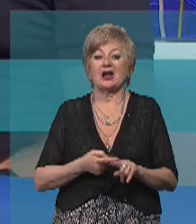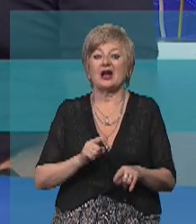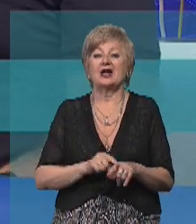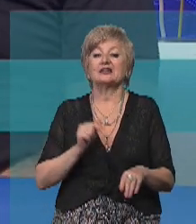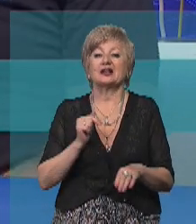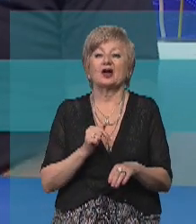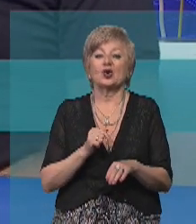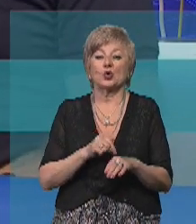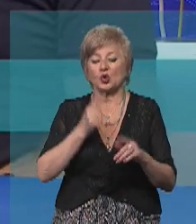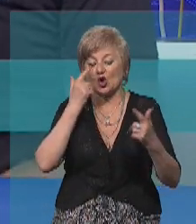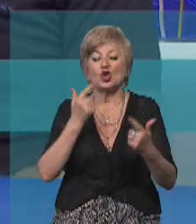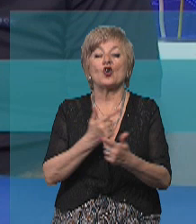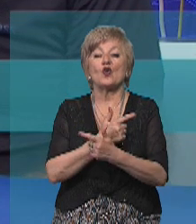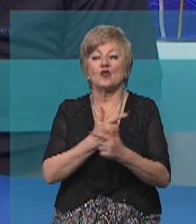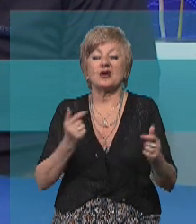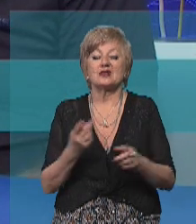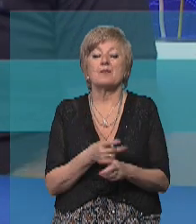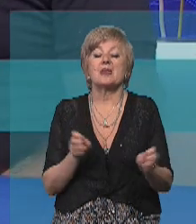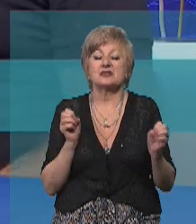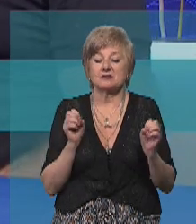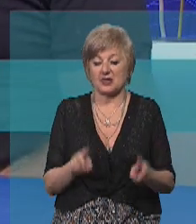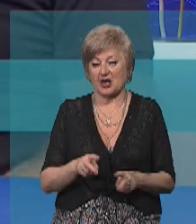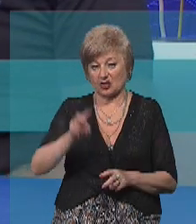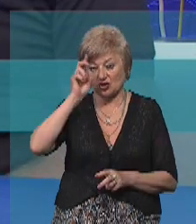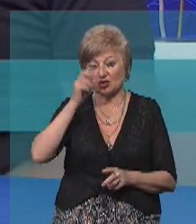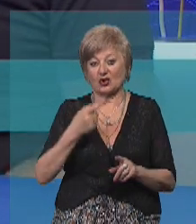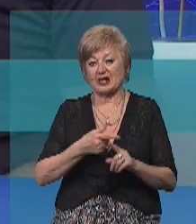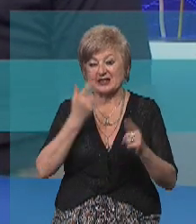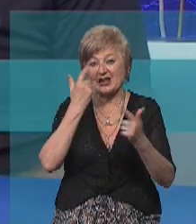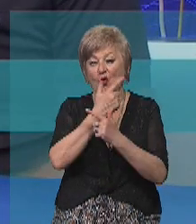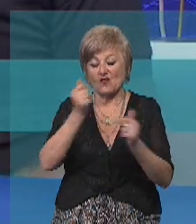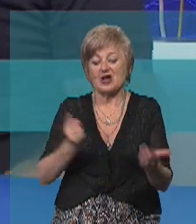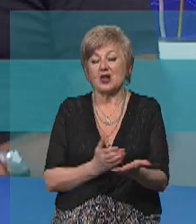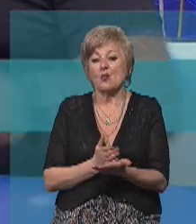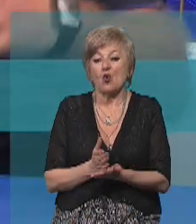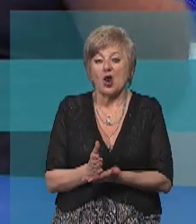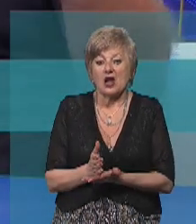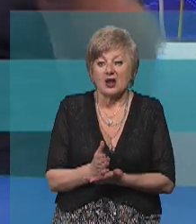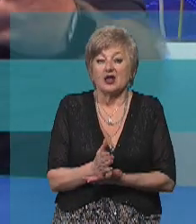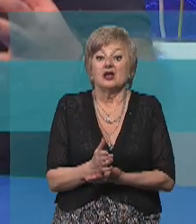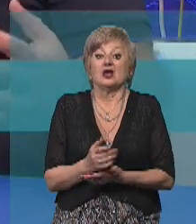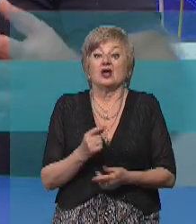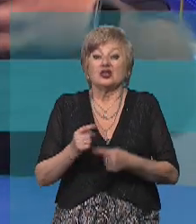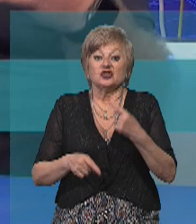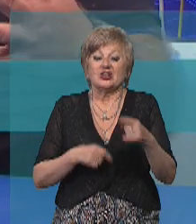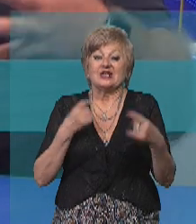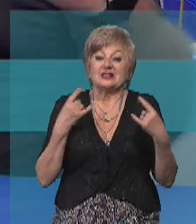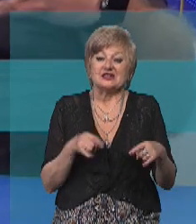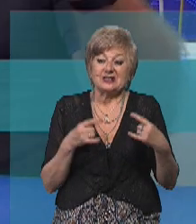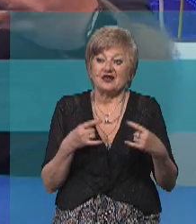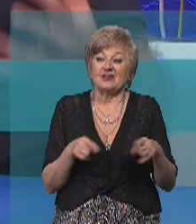стосується інформаційної безпеки держави, інформаційної політики. Через екрани ТВ